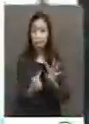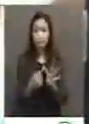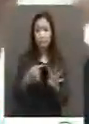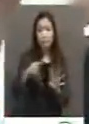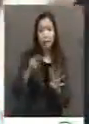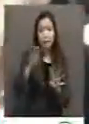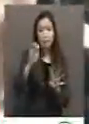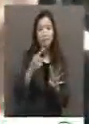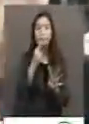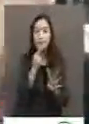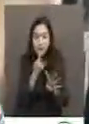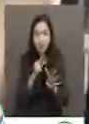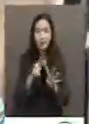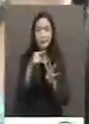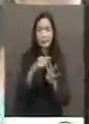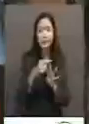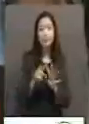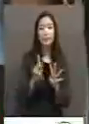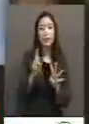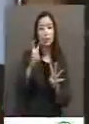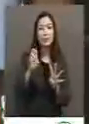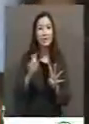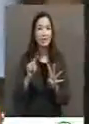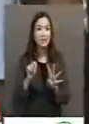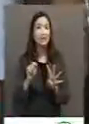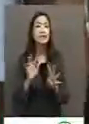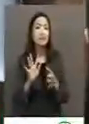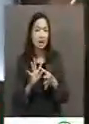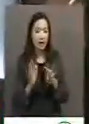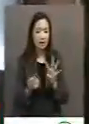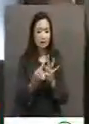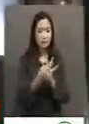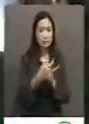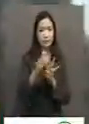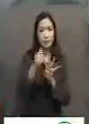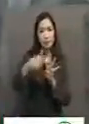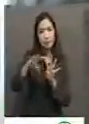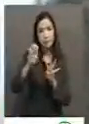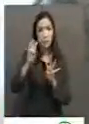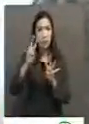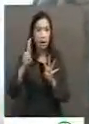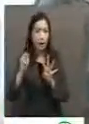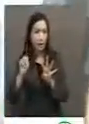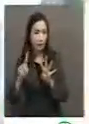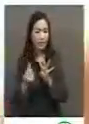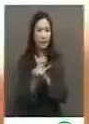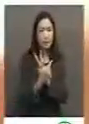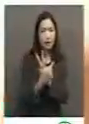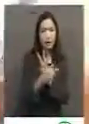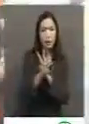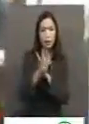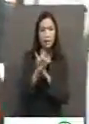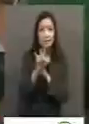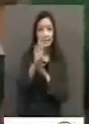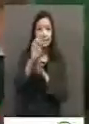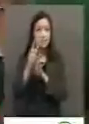านุชนนท์วังชัยหรือว่าเปรี้ยวนางสาวกวิตาราชดาหรือว่าเอิญนางสาวอภิวรรณสัตยบัณฑิตหรือว่าแจ้และนายวสินนามพรหม